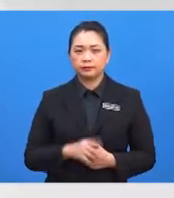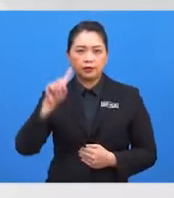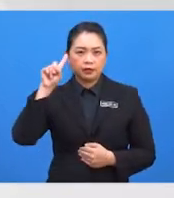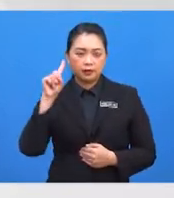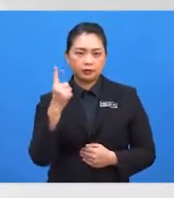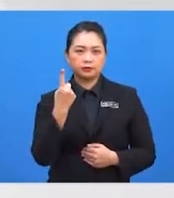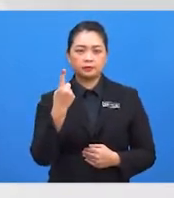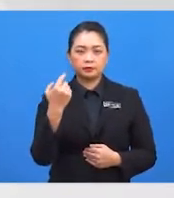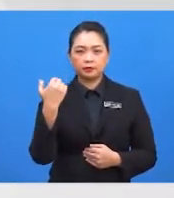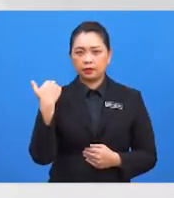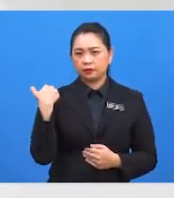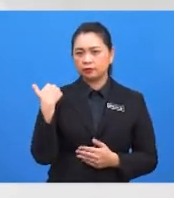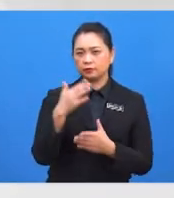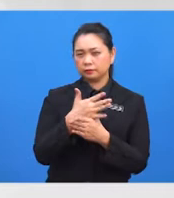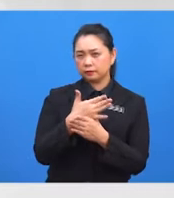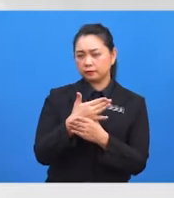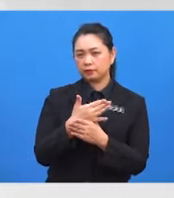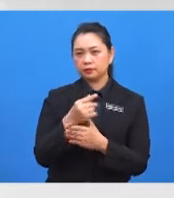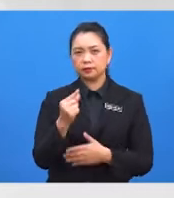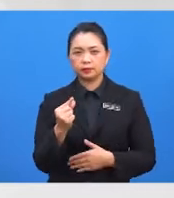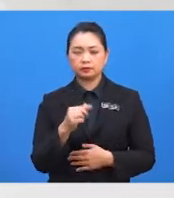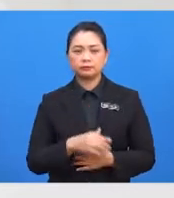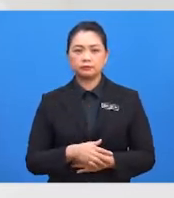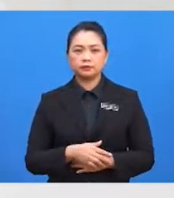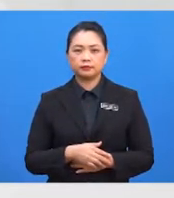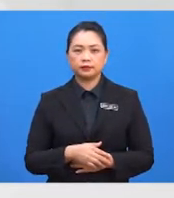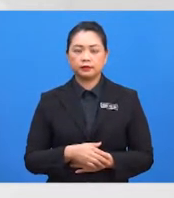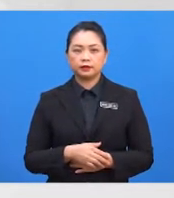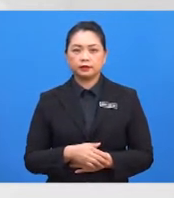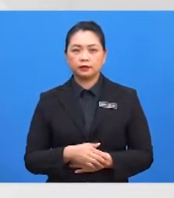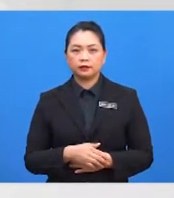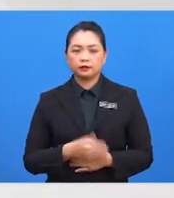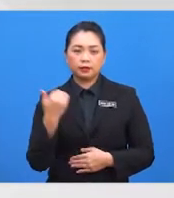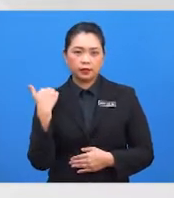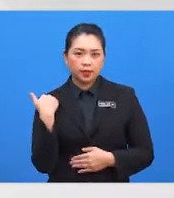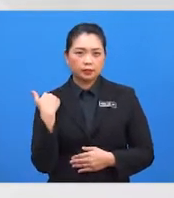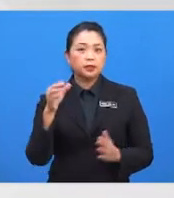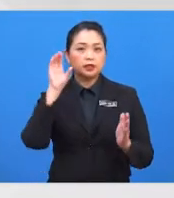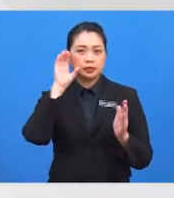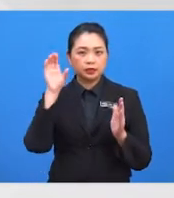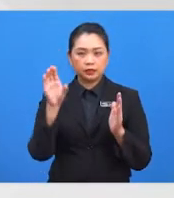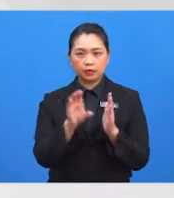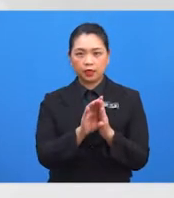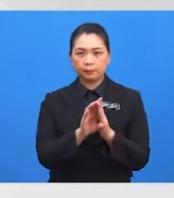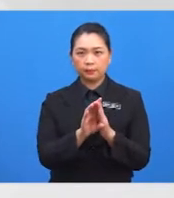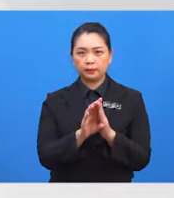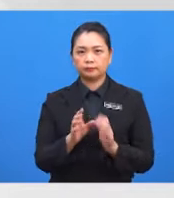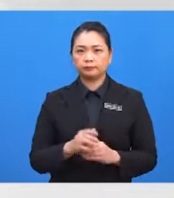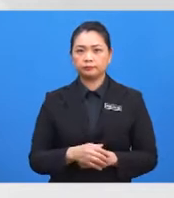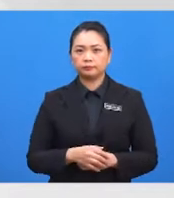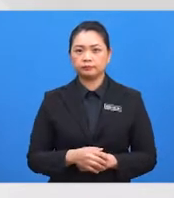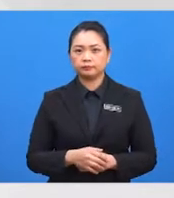hanya mempunyai sebahagian kecil. Tata letak tingkap gambar gaya susun atur menegak